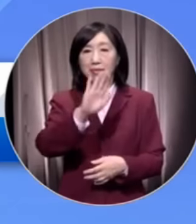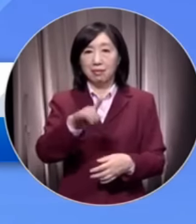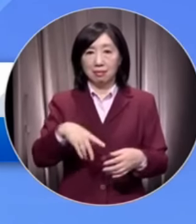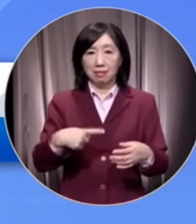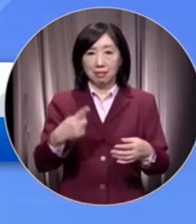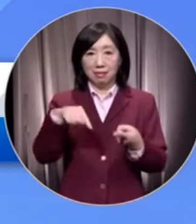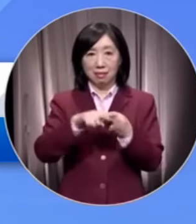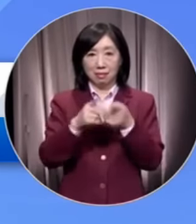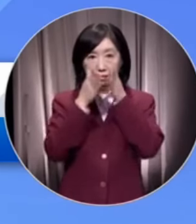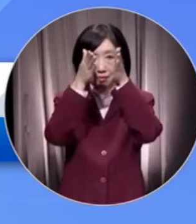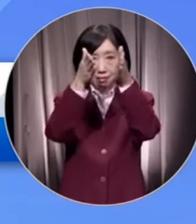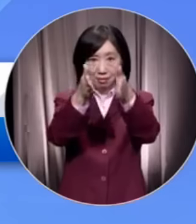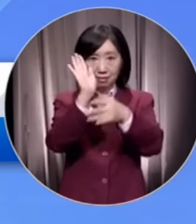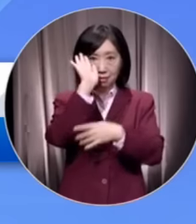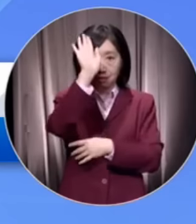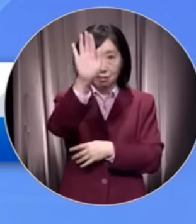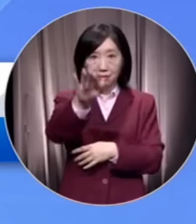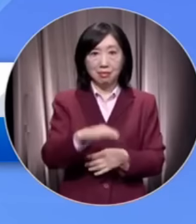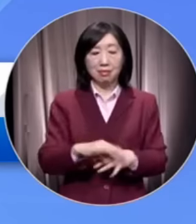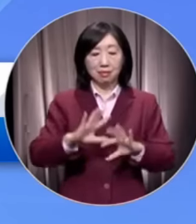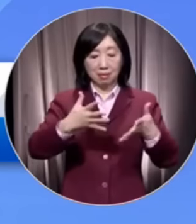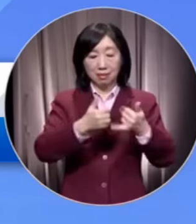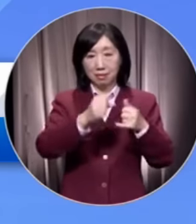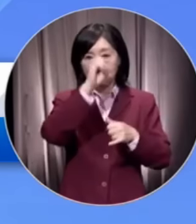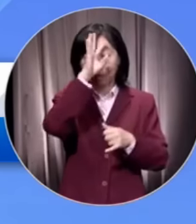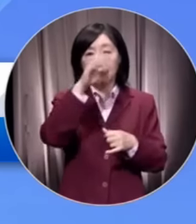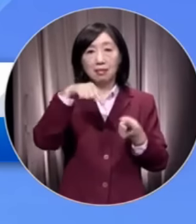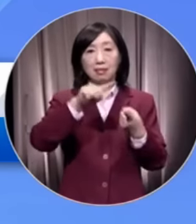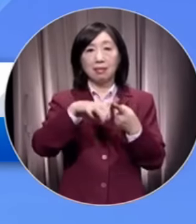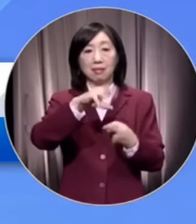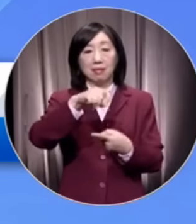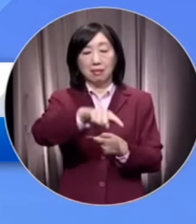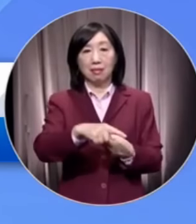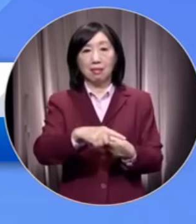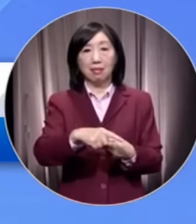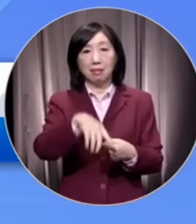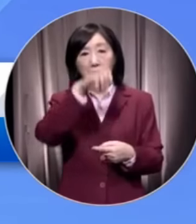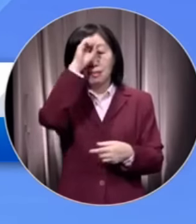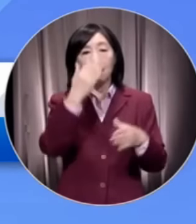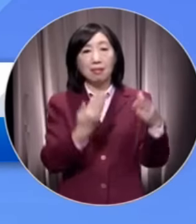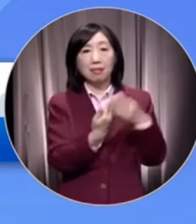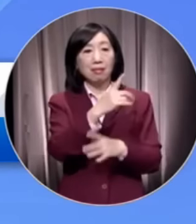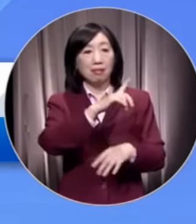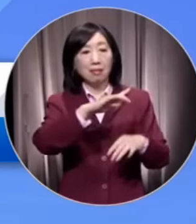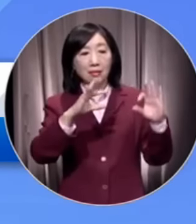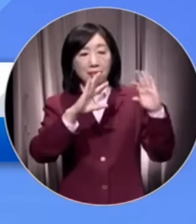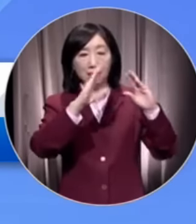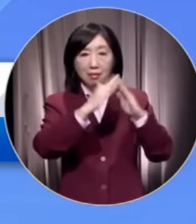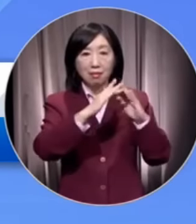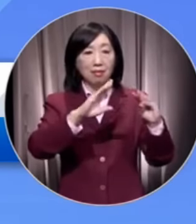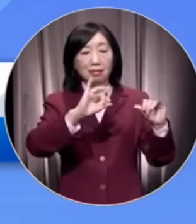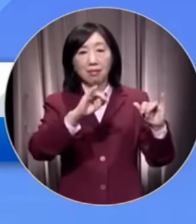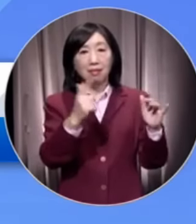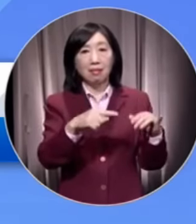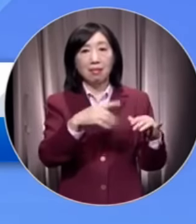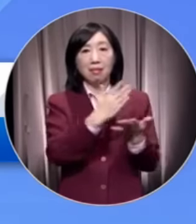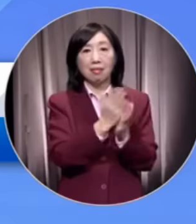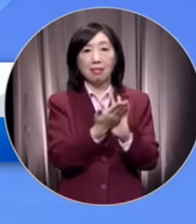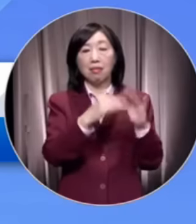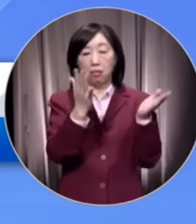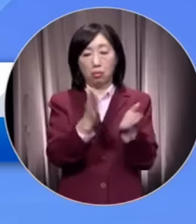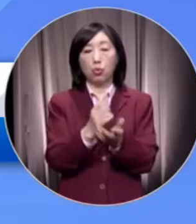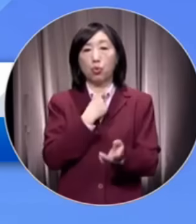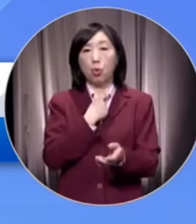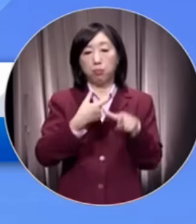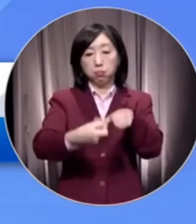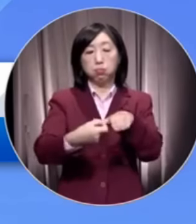来。我们的未来，国民党必须要把党产的问题向人民做个交代，那就是不当的党产，